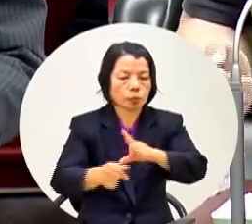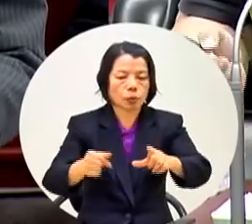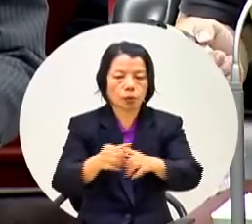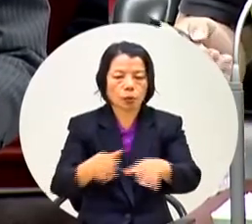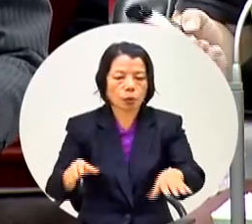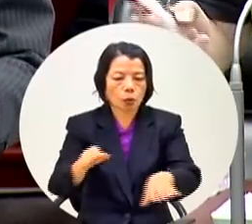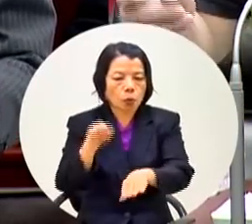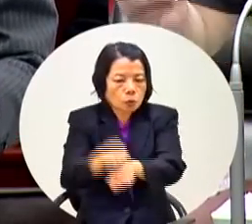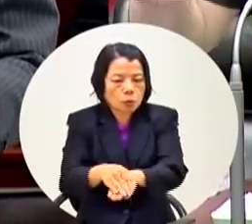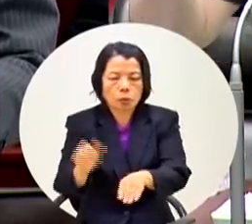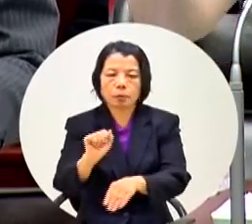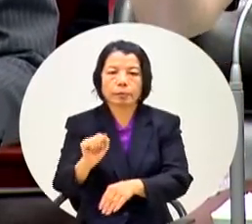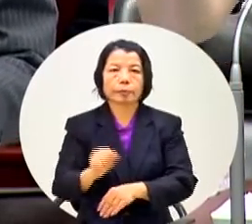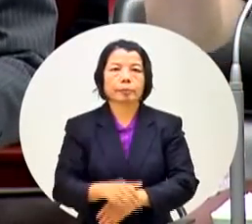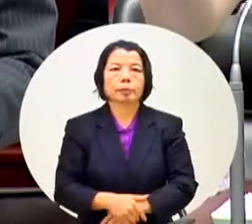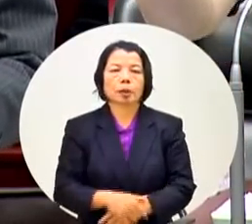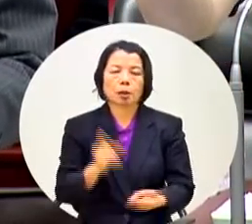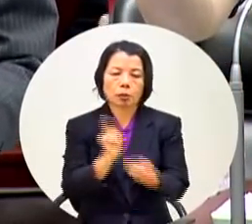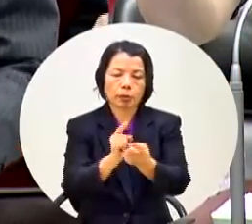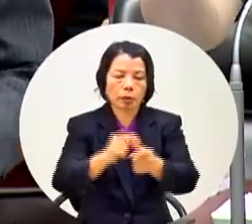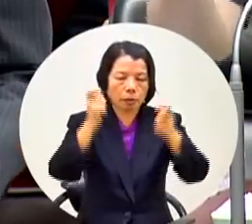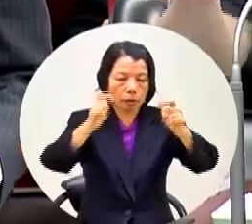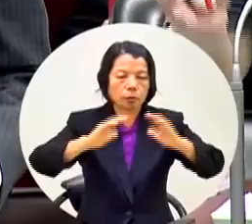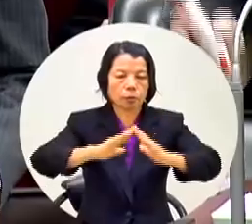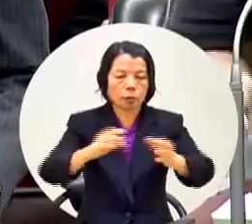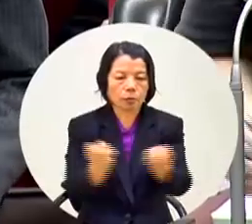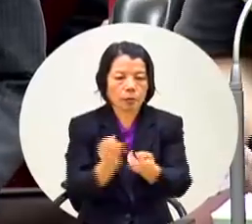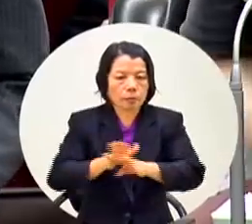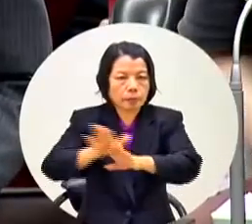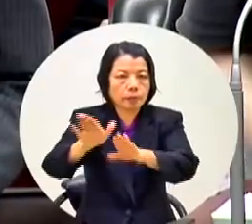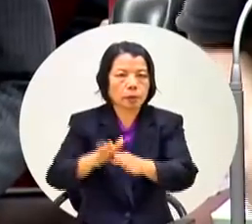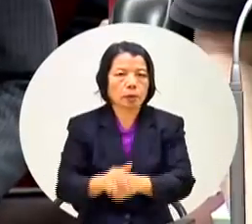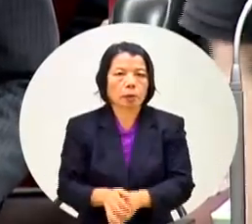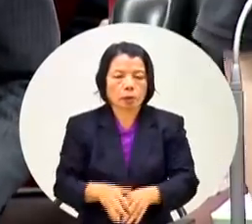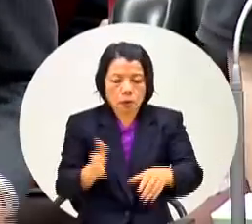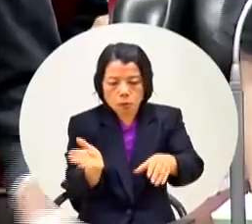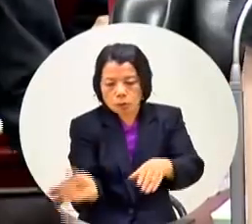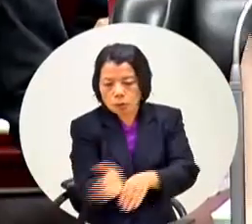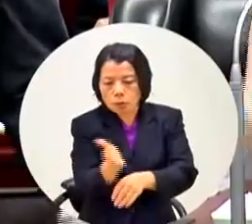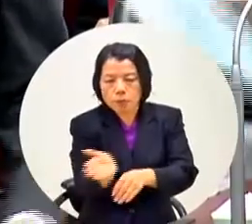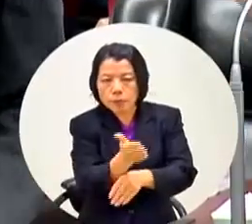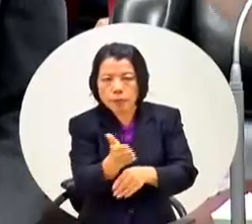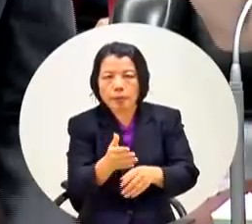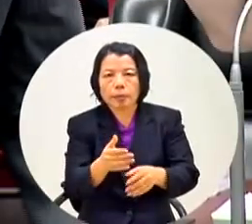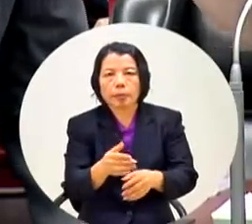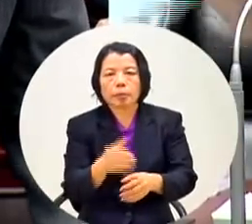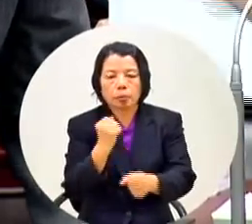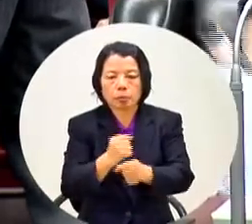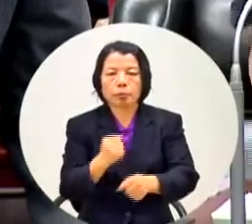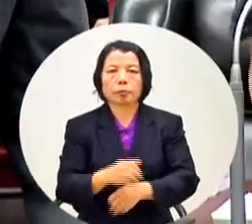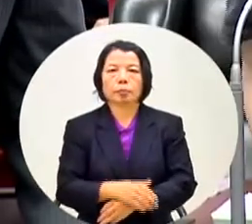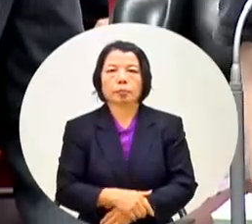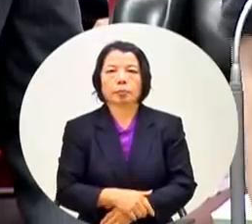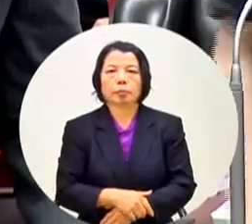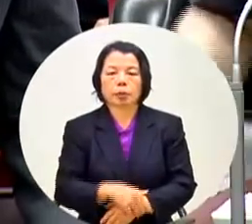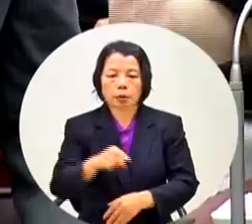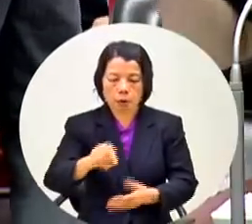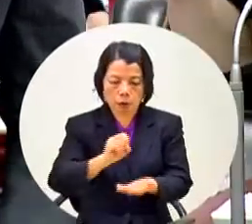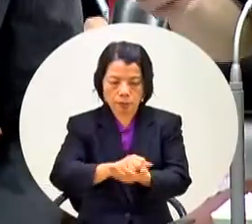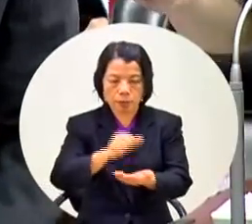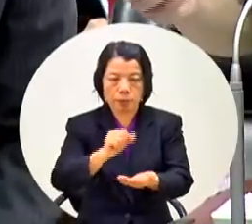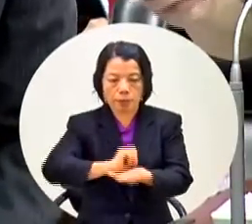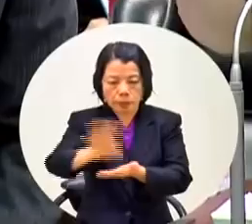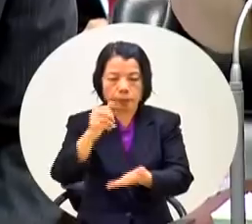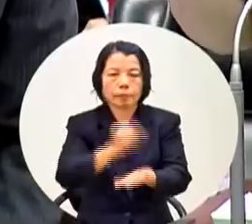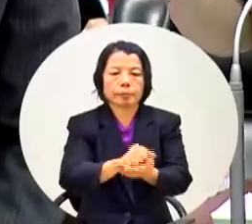一个发展，所以说修正就往北走到。 那个我会请局长，哦，你看一下我们这份报告的第22页。好，其实据我